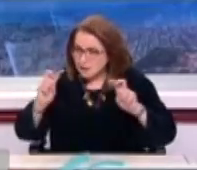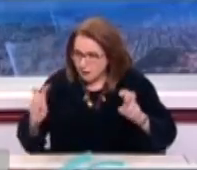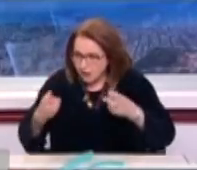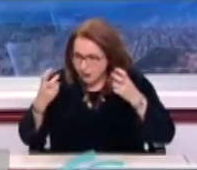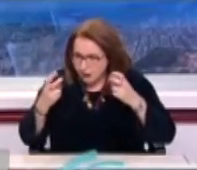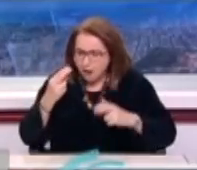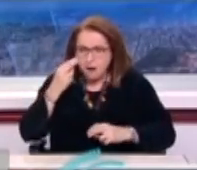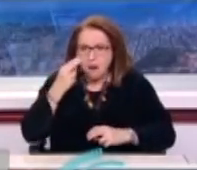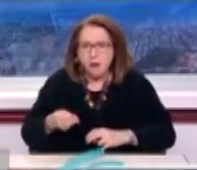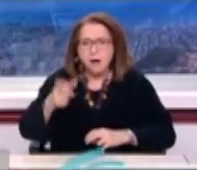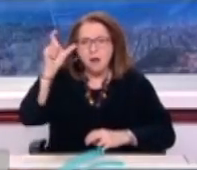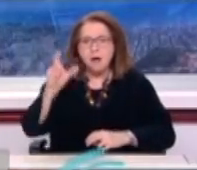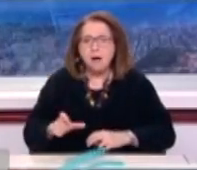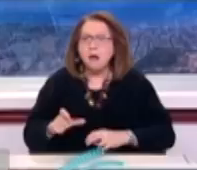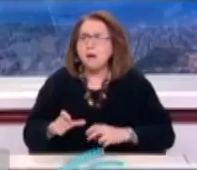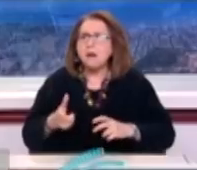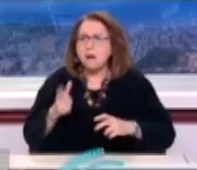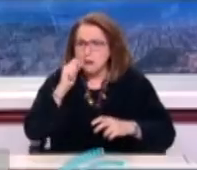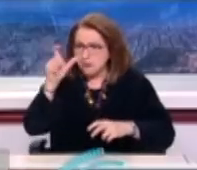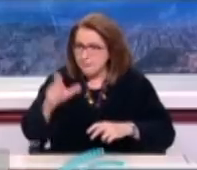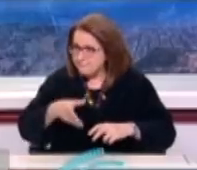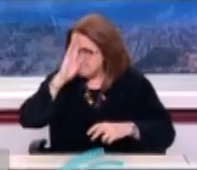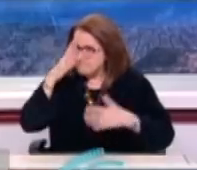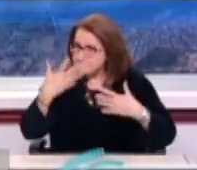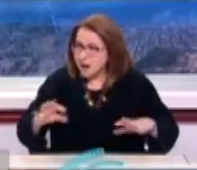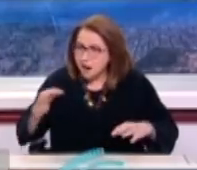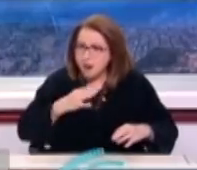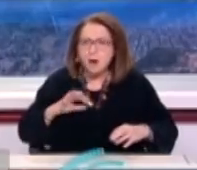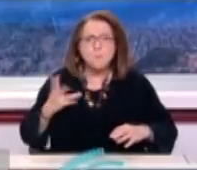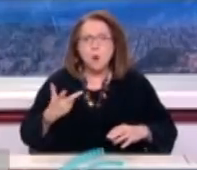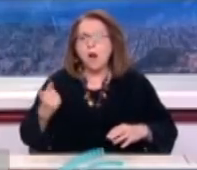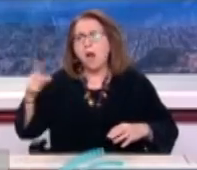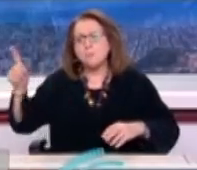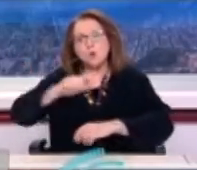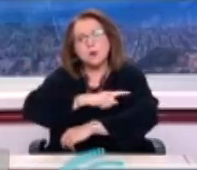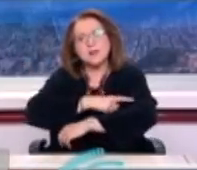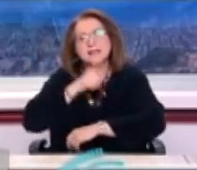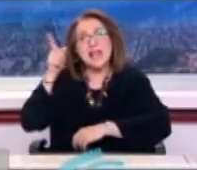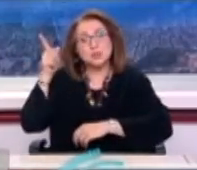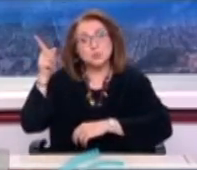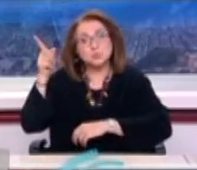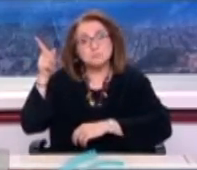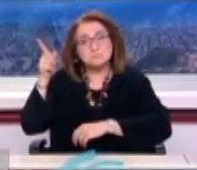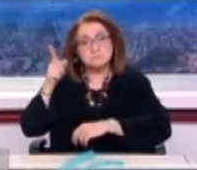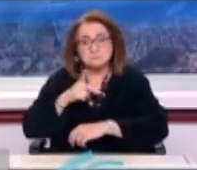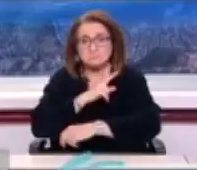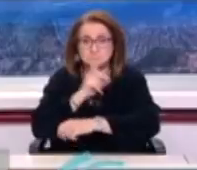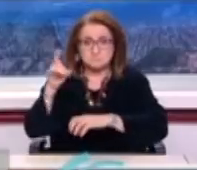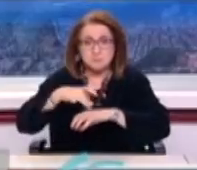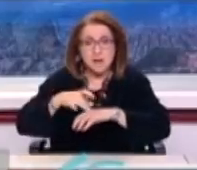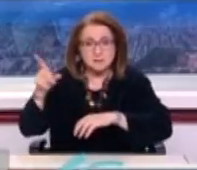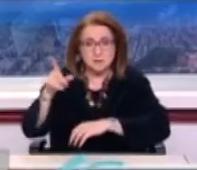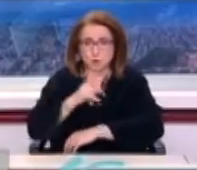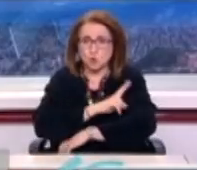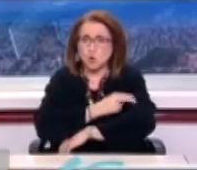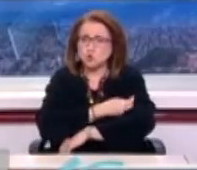νόσου, χάρη στην επαγρύπνηση της εξαιρετικής ομάδας λοιμοξιολόγων και παθολόγων